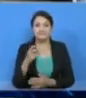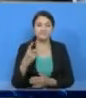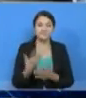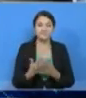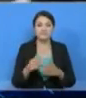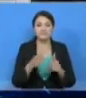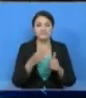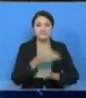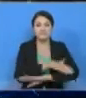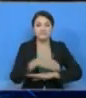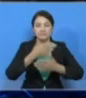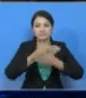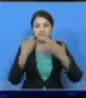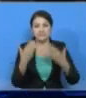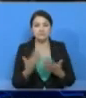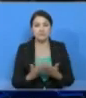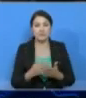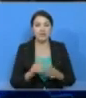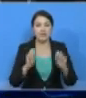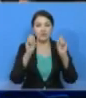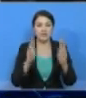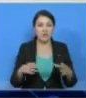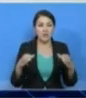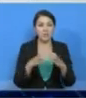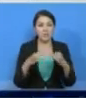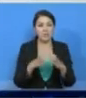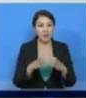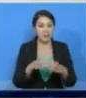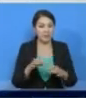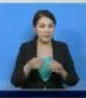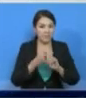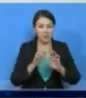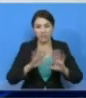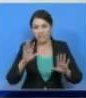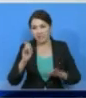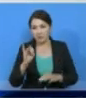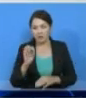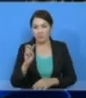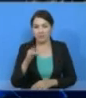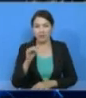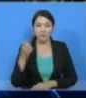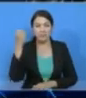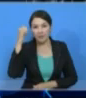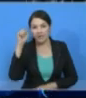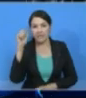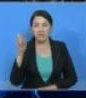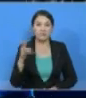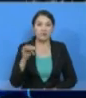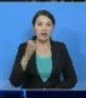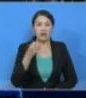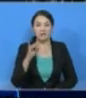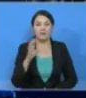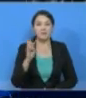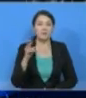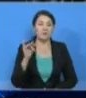атауы жоқ көшелер бар. Бүгінде оларға арнайы құрылған топтың ұсынысымен Тәуекел хан, Ақтанберді жырау, Бұхарбай батыр, Жақып Ақпаев,